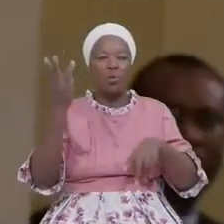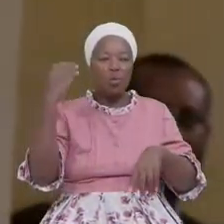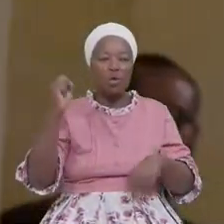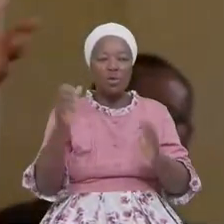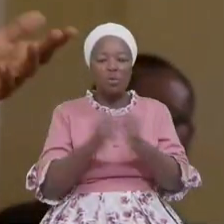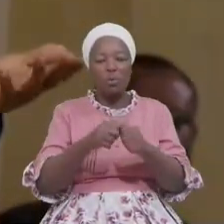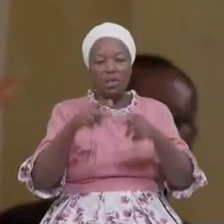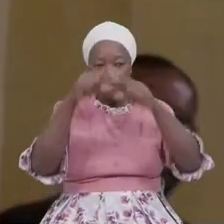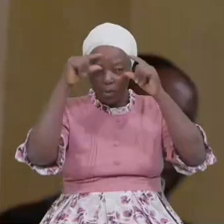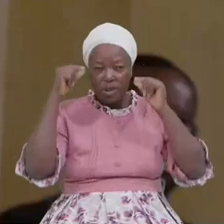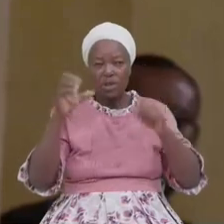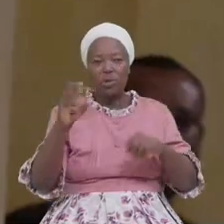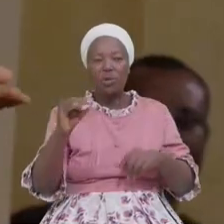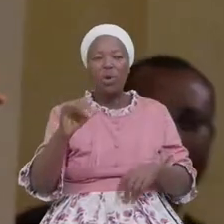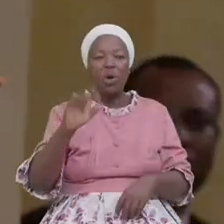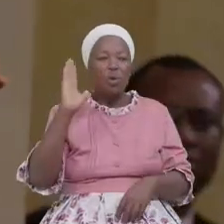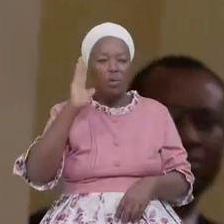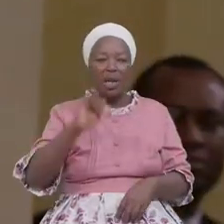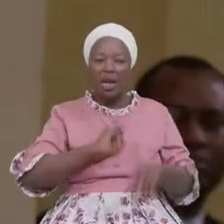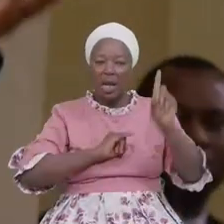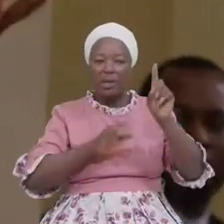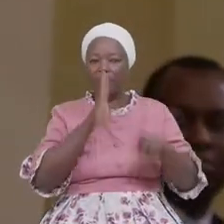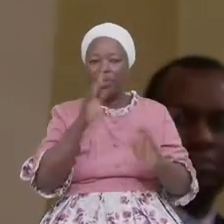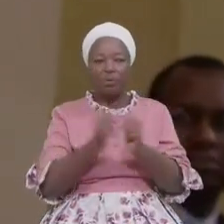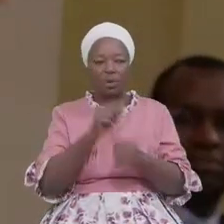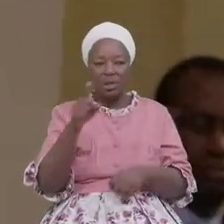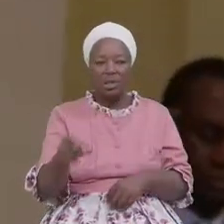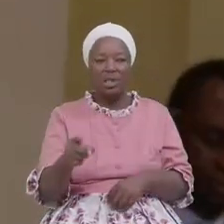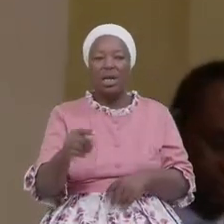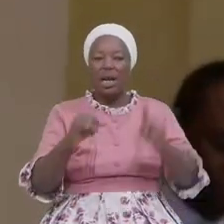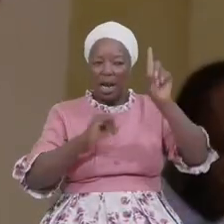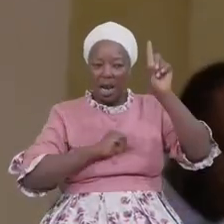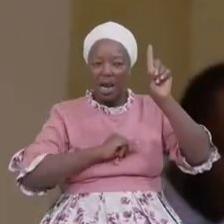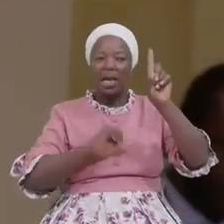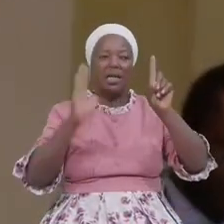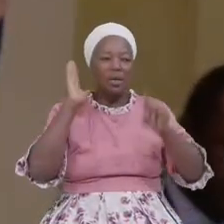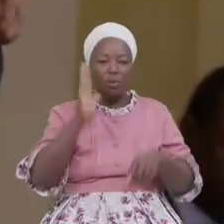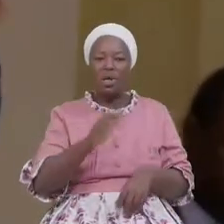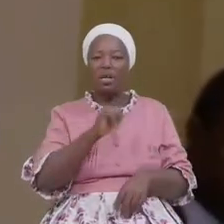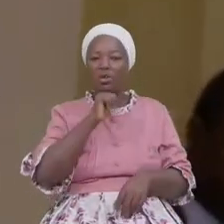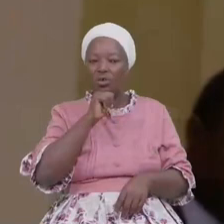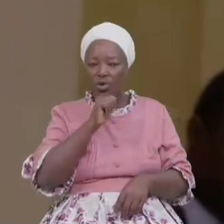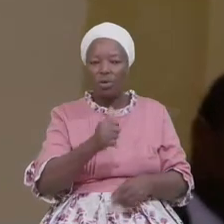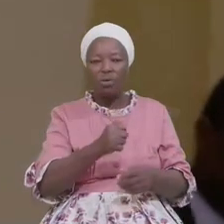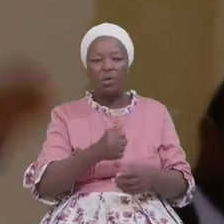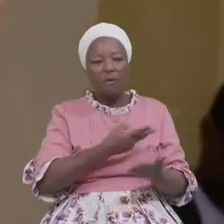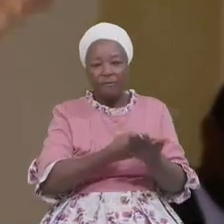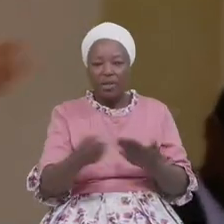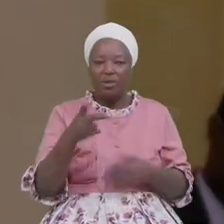Comme j'ai été avec Moïse, je serai avec toi. Je ne te délaisserai point. Je